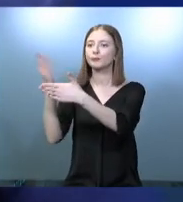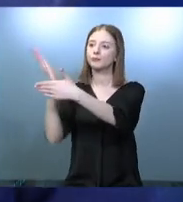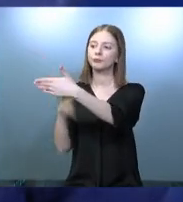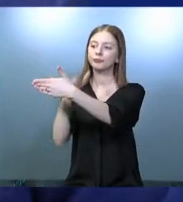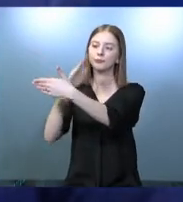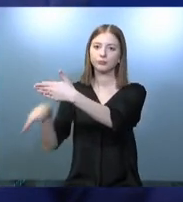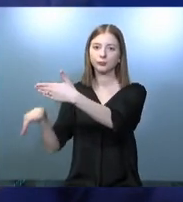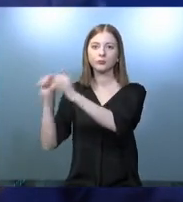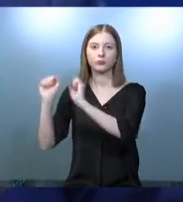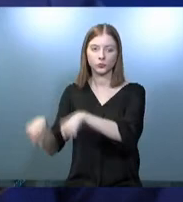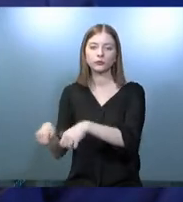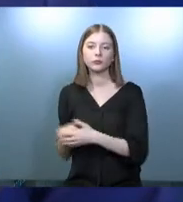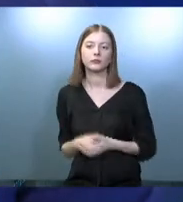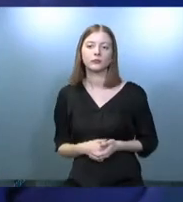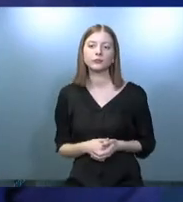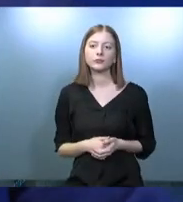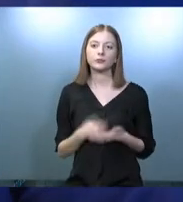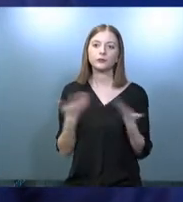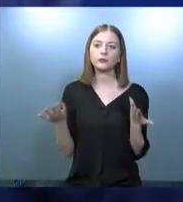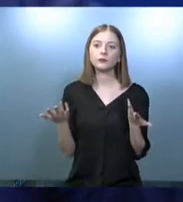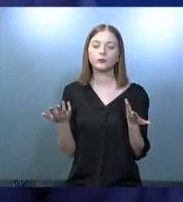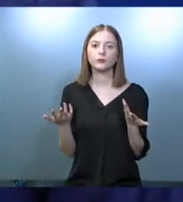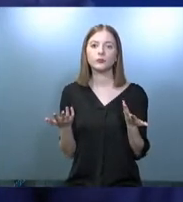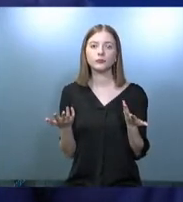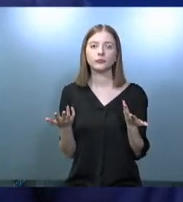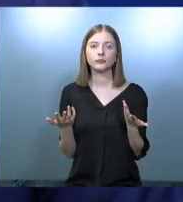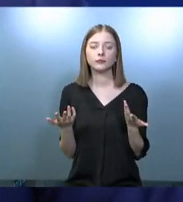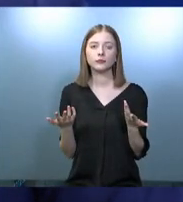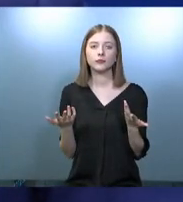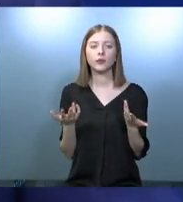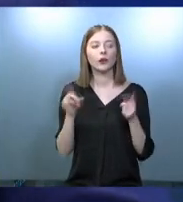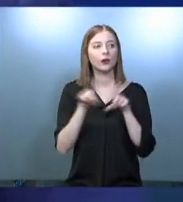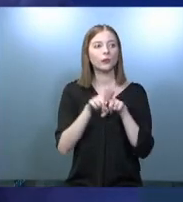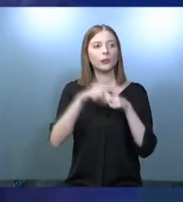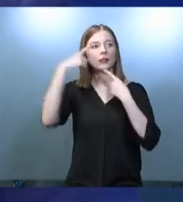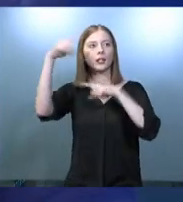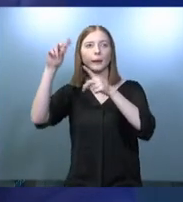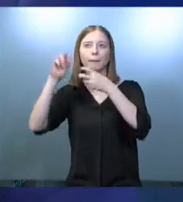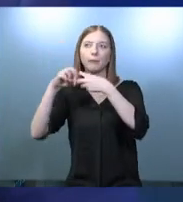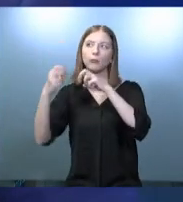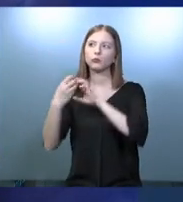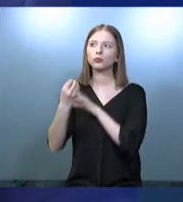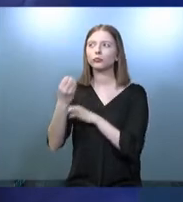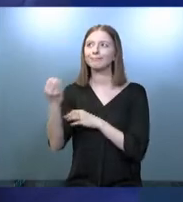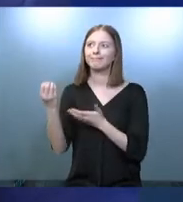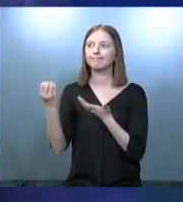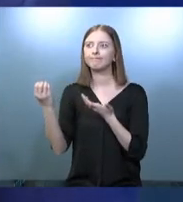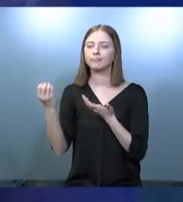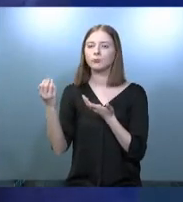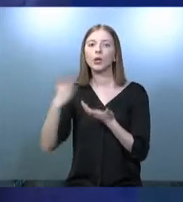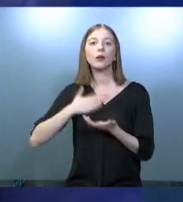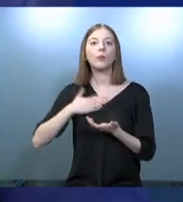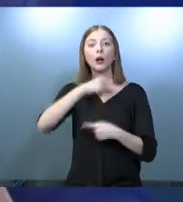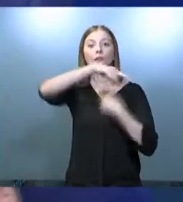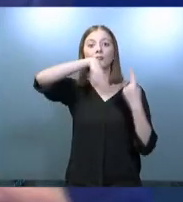aš manau, tikrai galima padaryti. Jeigu žiūrinti kitas problemas, mūsų Medėkščių kaimas, ten, kur mano yra